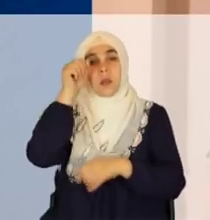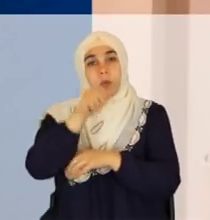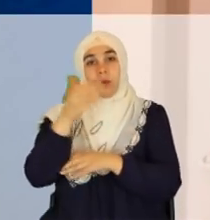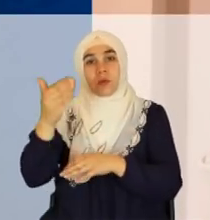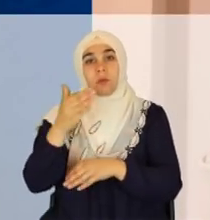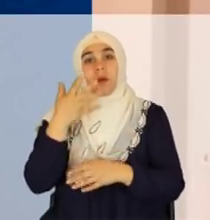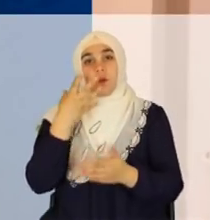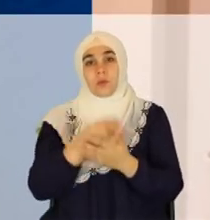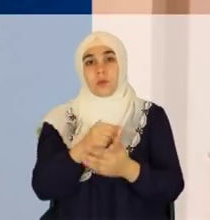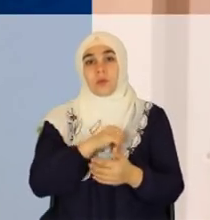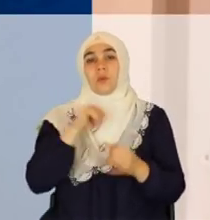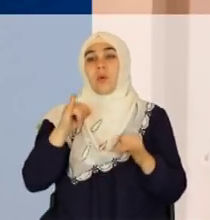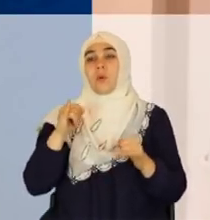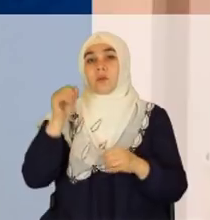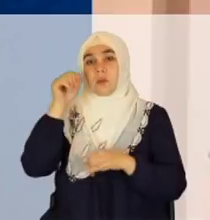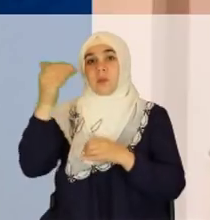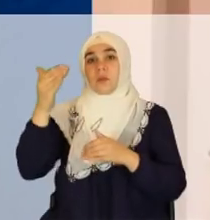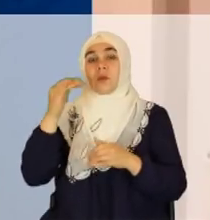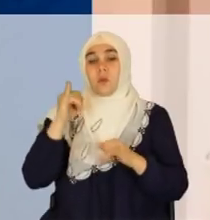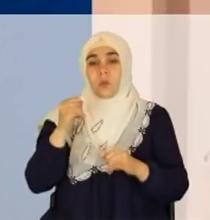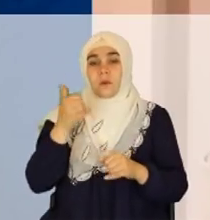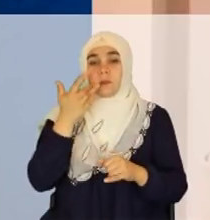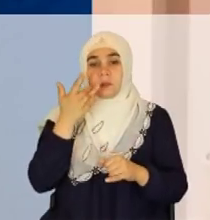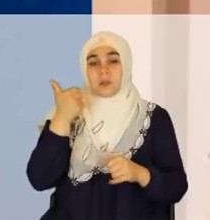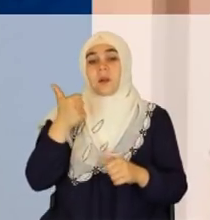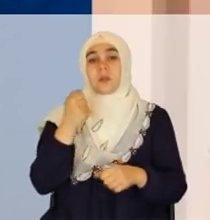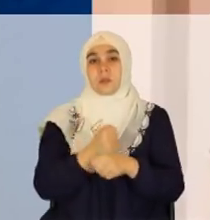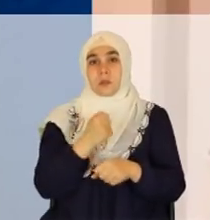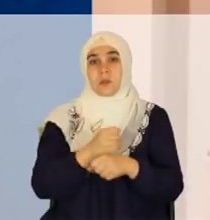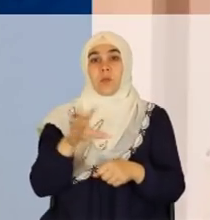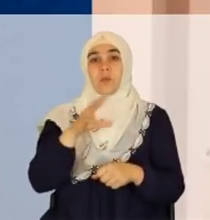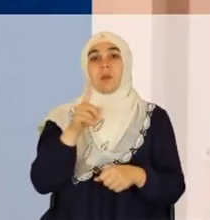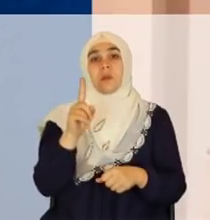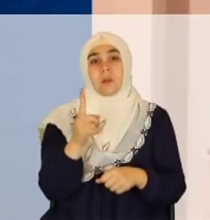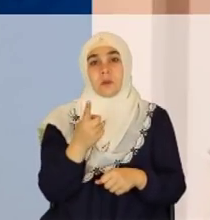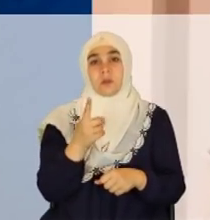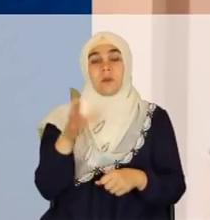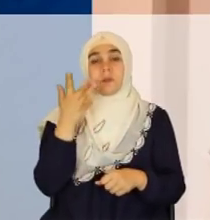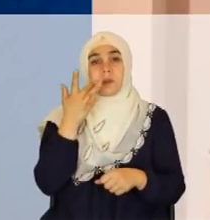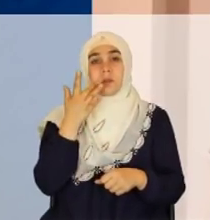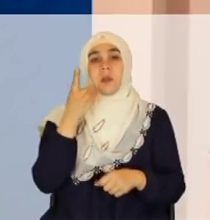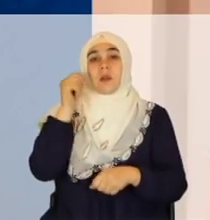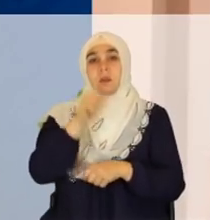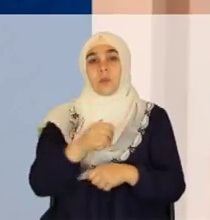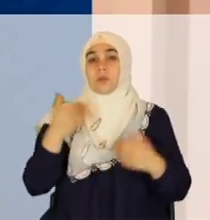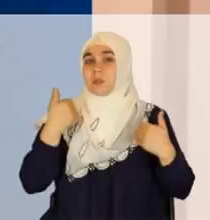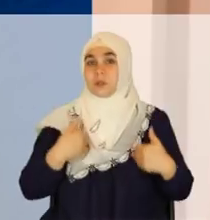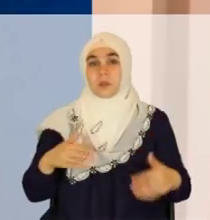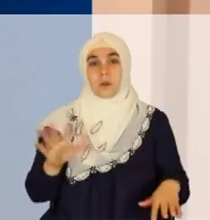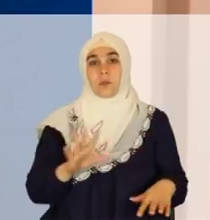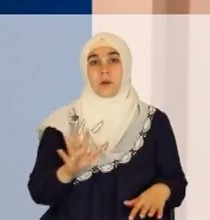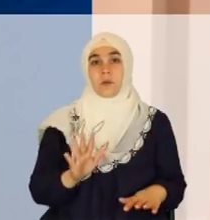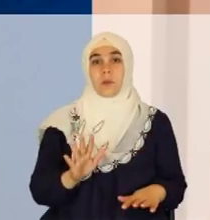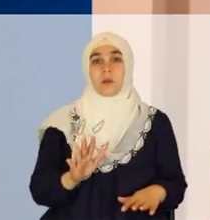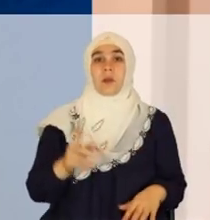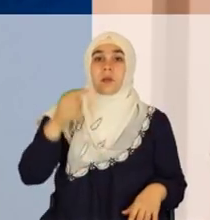Ibodatlarimizni o'zi bizni yomonliklardan qaytaradi, fohishadan qaytaradi. Buning uchun ibodatni faqat sirtqi qismi bilan